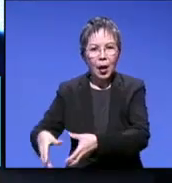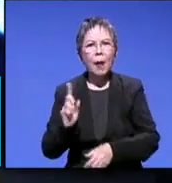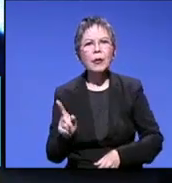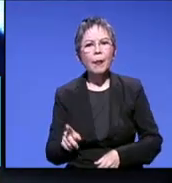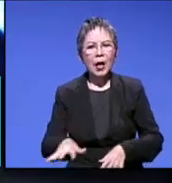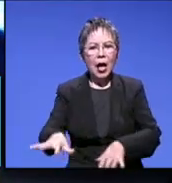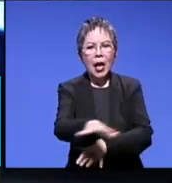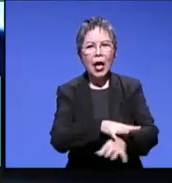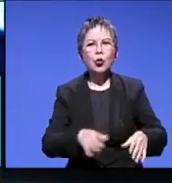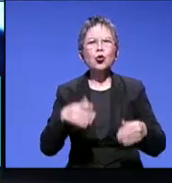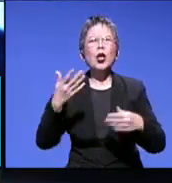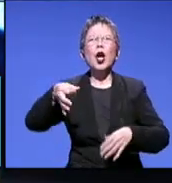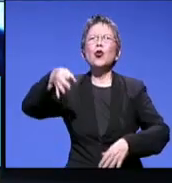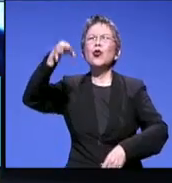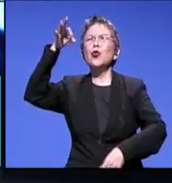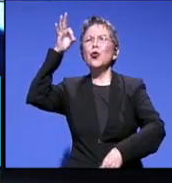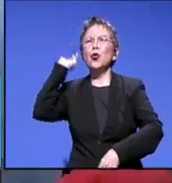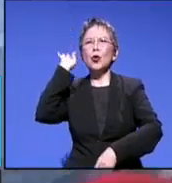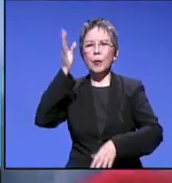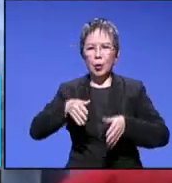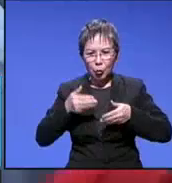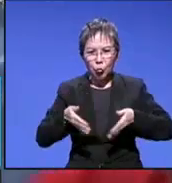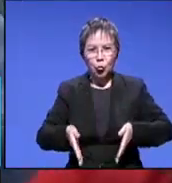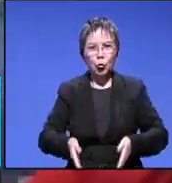sudah digunakan secara turun-temurun.